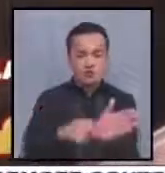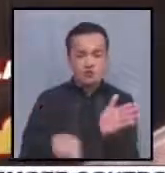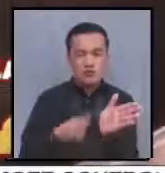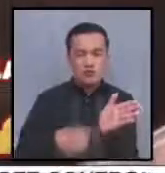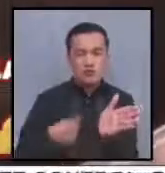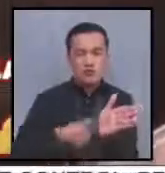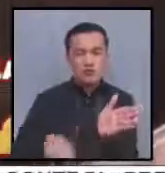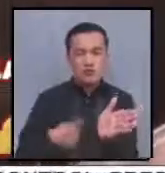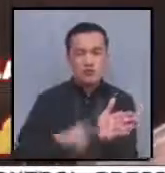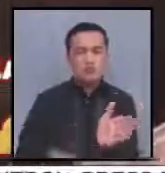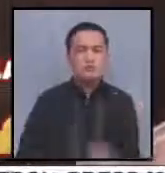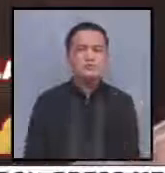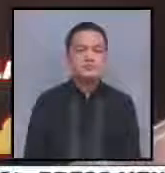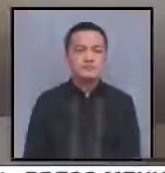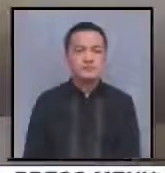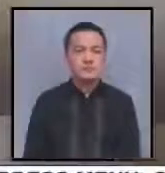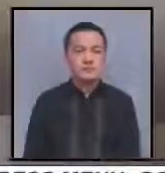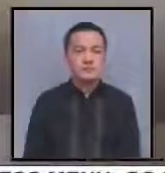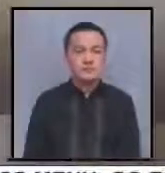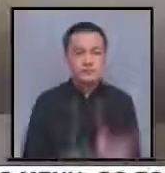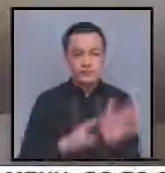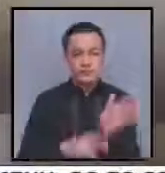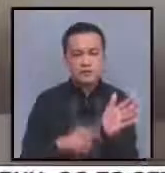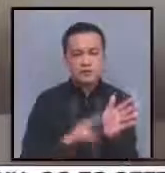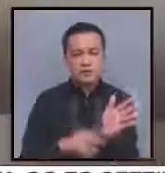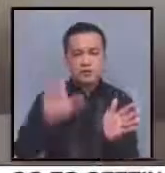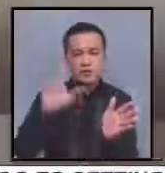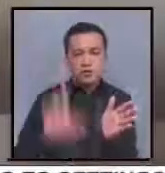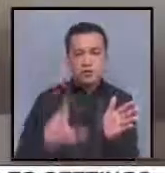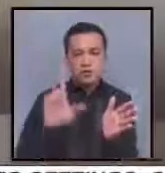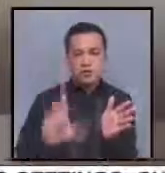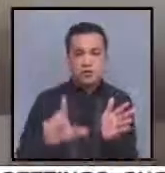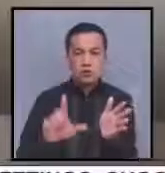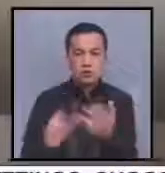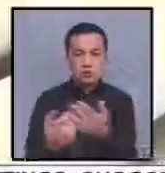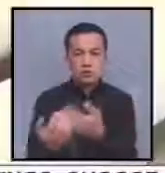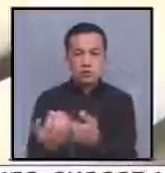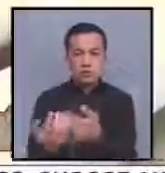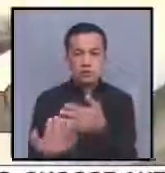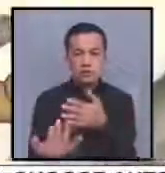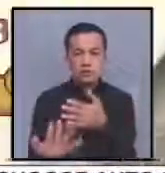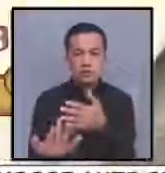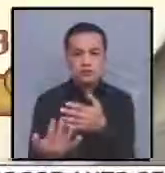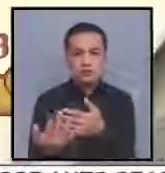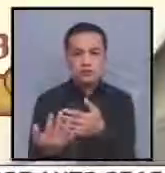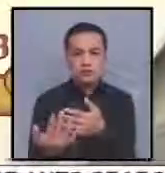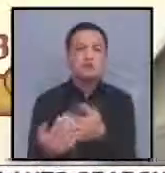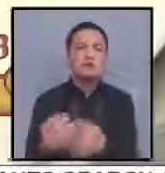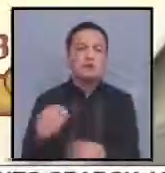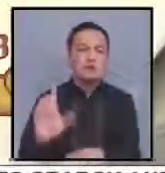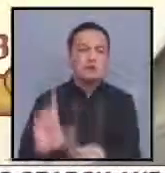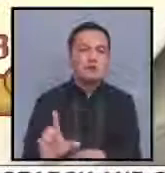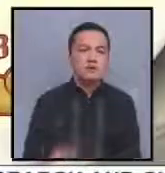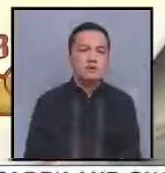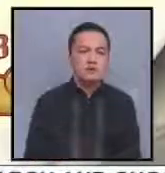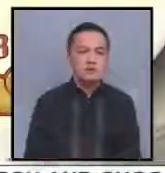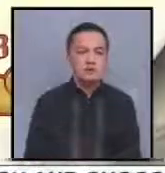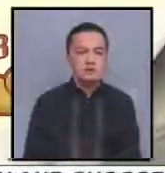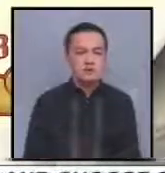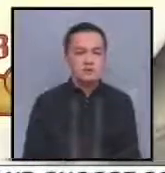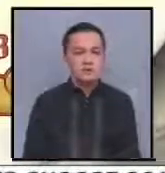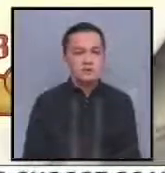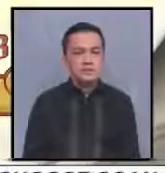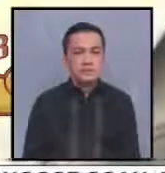Okay, dapat po asa low to medium heat lang po yung ating heat. Okay, now we'll mix it with our condensed